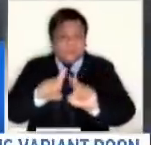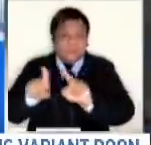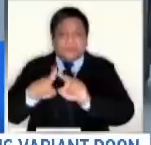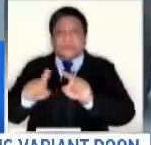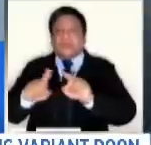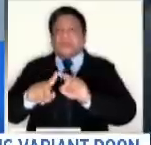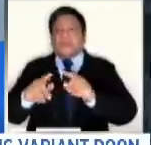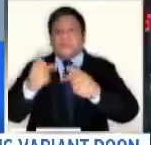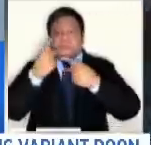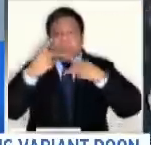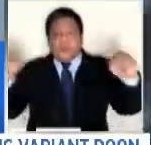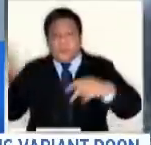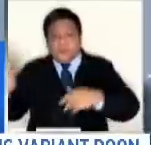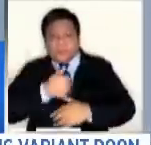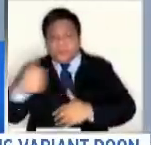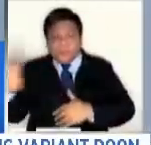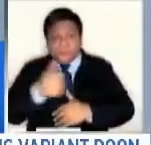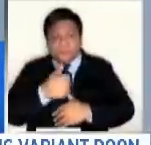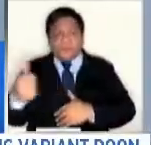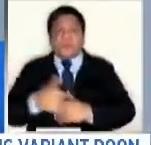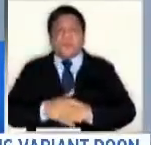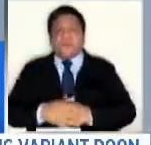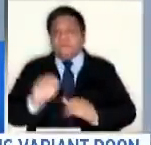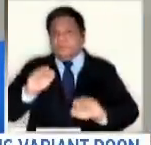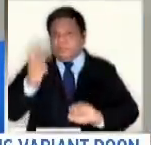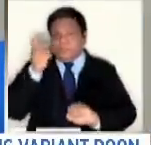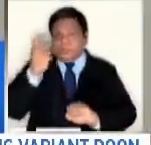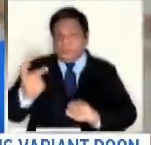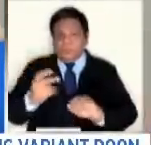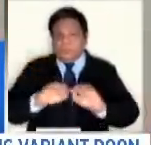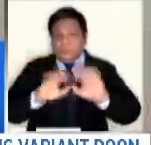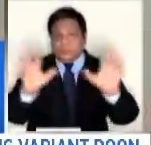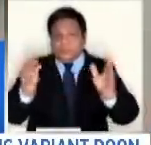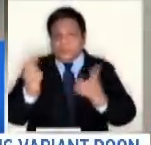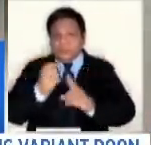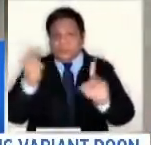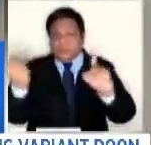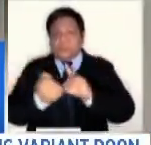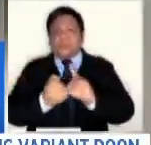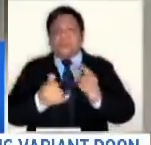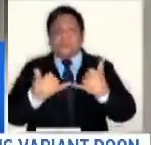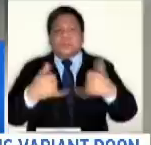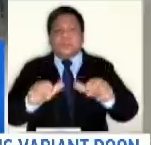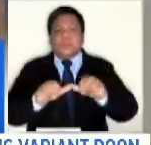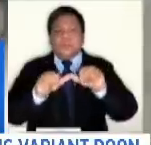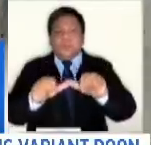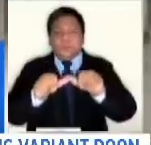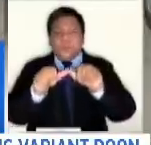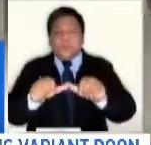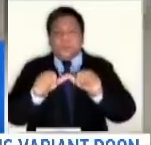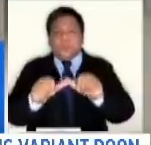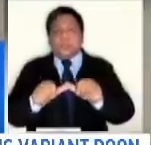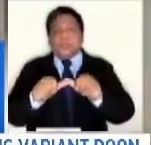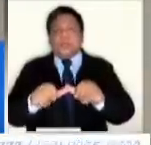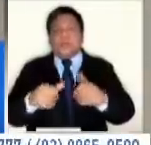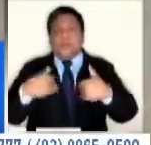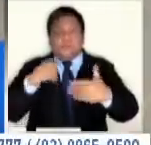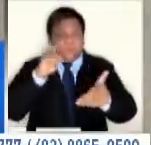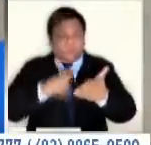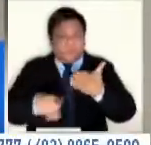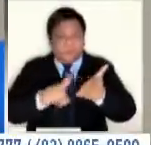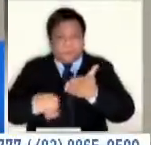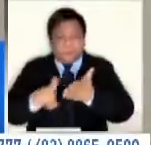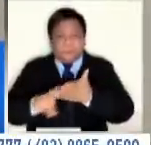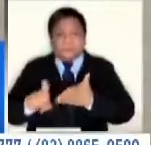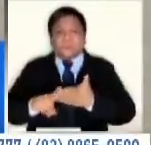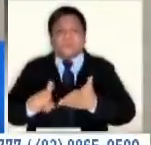At makikita natin ngayon, ito yung situation dito, ongoing pa rin yung kanilang pag-i-inspect at para hindi nila